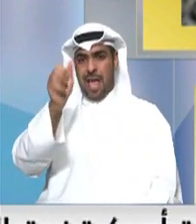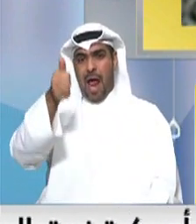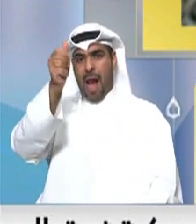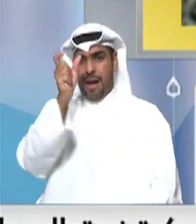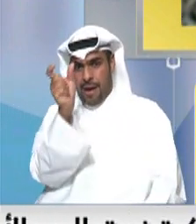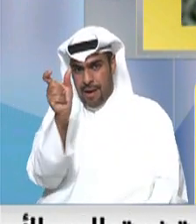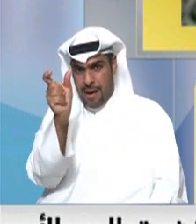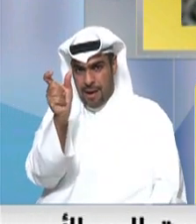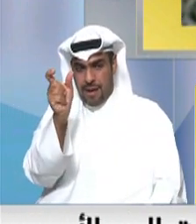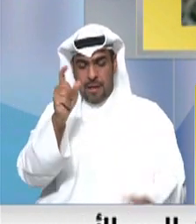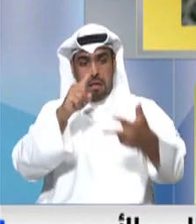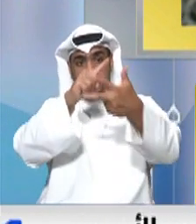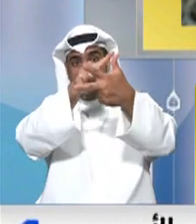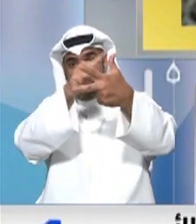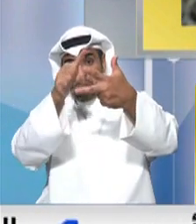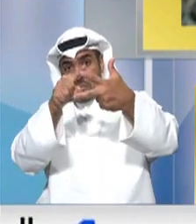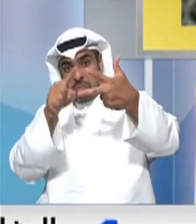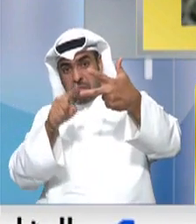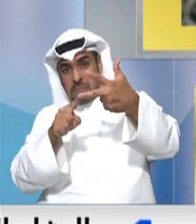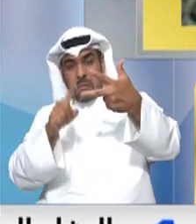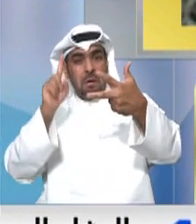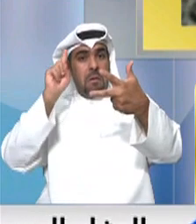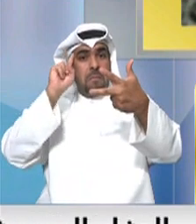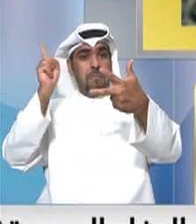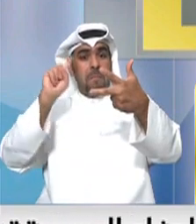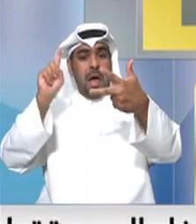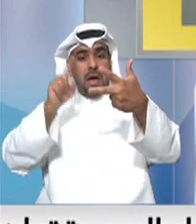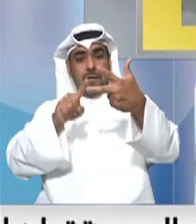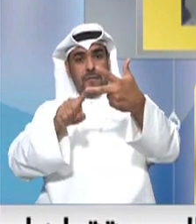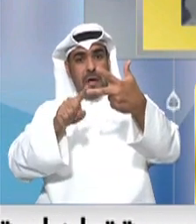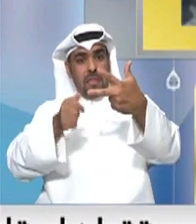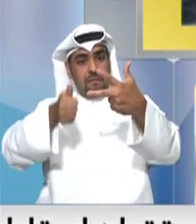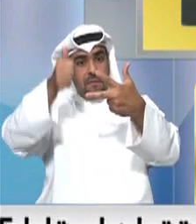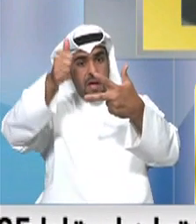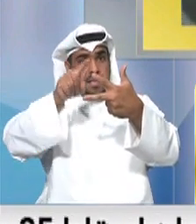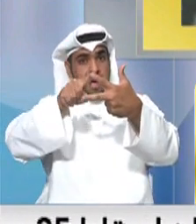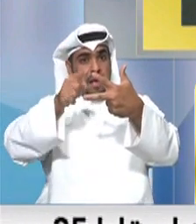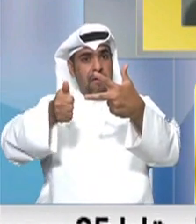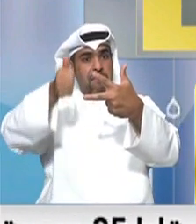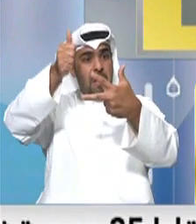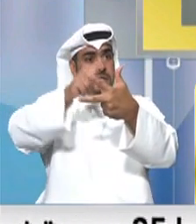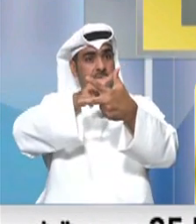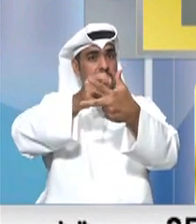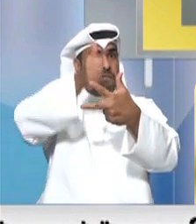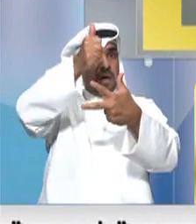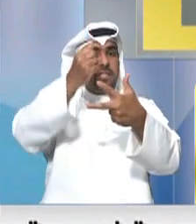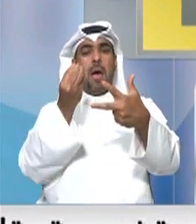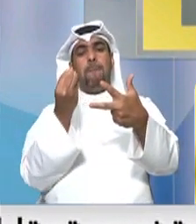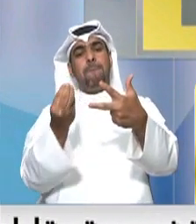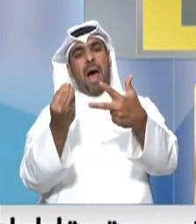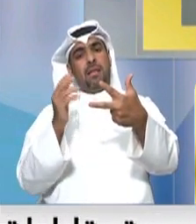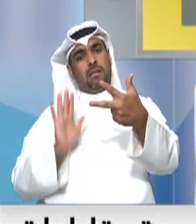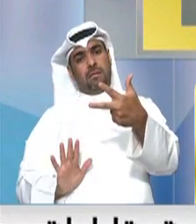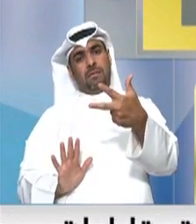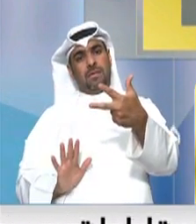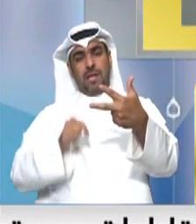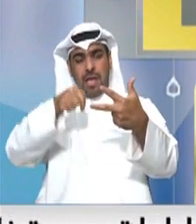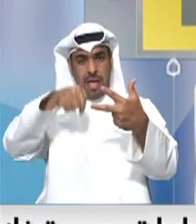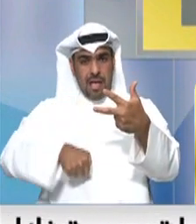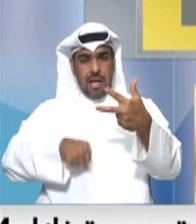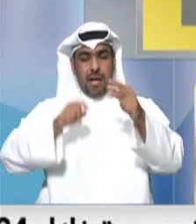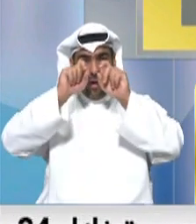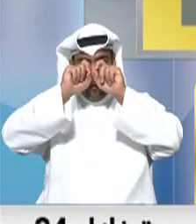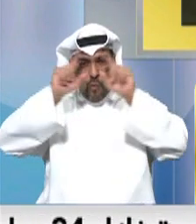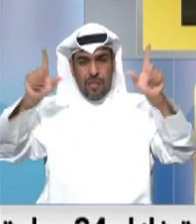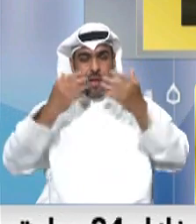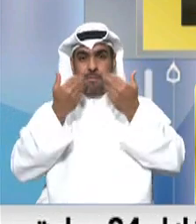نسبة واضحة تقول بأن هذا تقدم أو ذاك تأخر. جميع هذه الأمور بانتظار أن يتم الإعلان عنها خلال منتصف